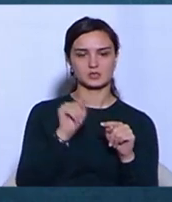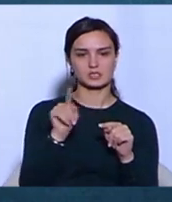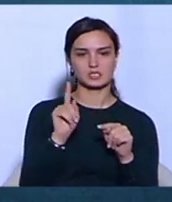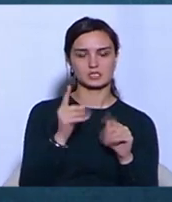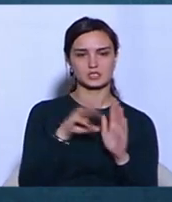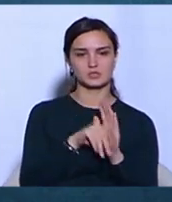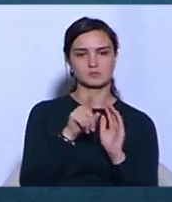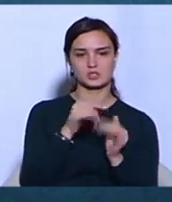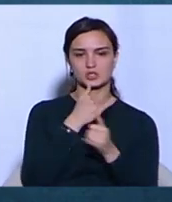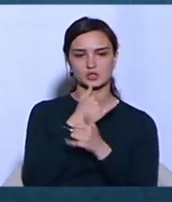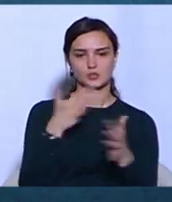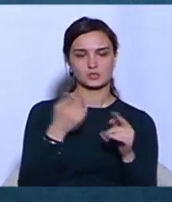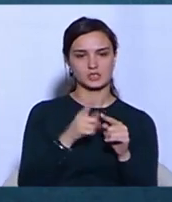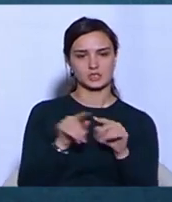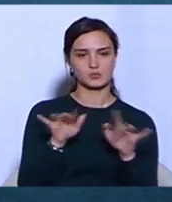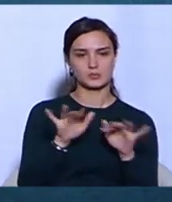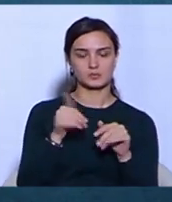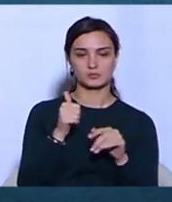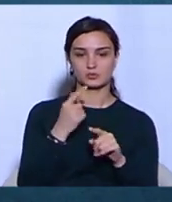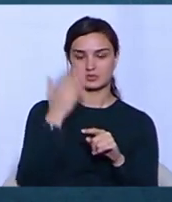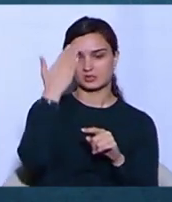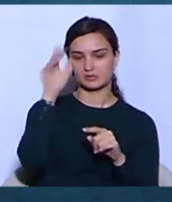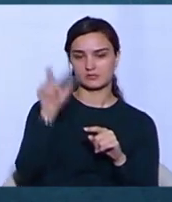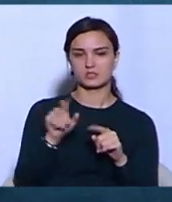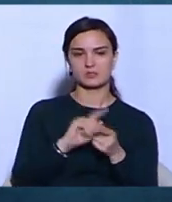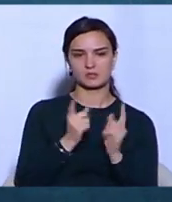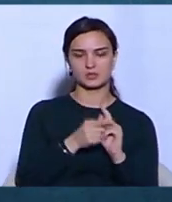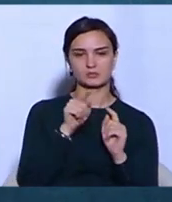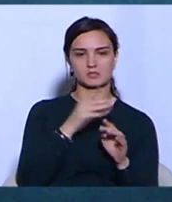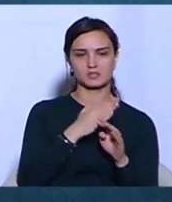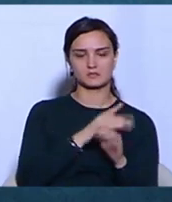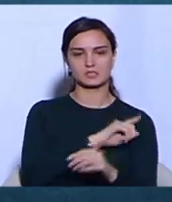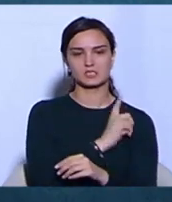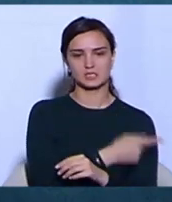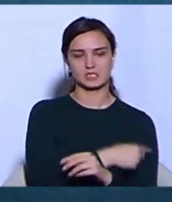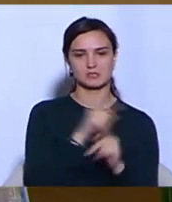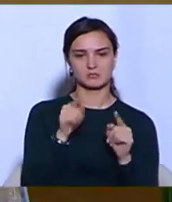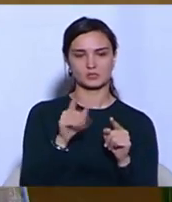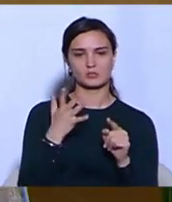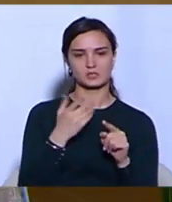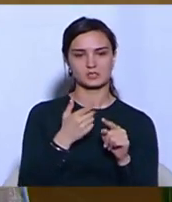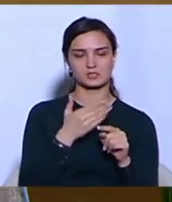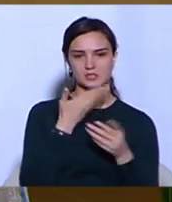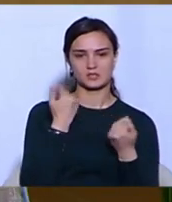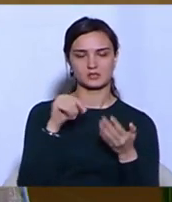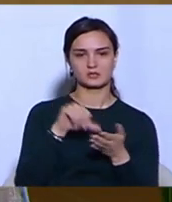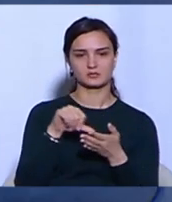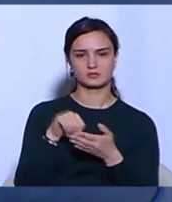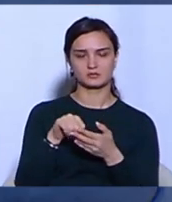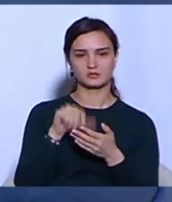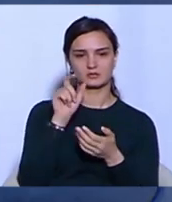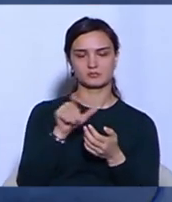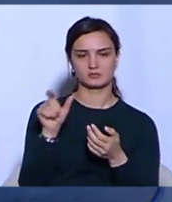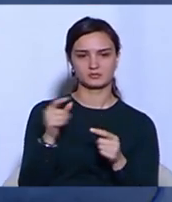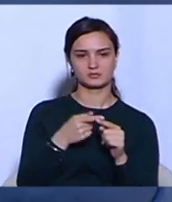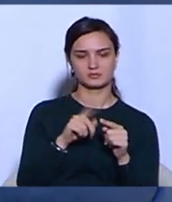რაღაცაში მას არ შეუძლია ისეთი მოქმედება როგორც სხვა სამაგეროდ მას აქვს ძლიერი მხარეები რომელიც არა აქვს სხვა ადამიანს და ამ